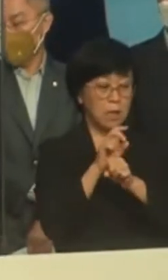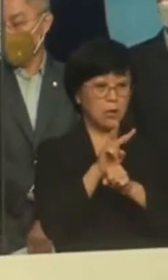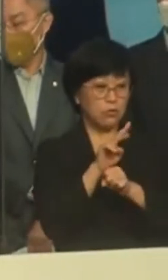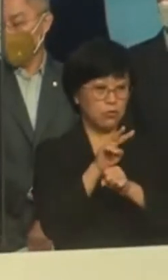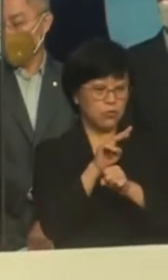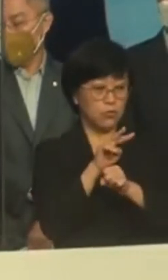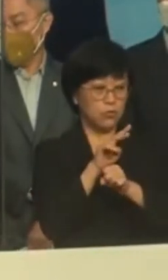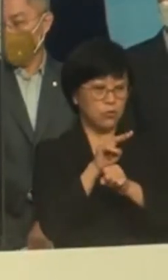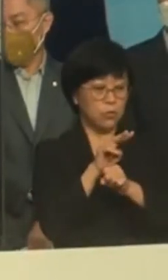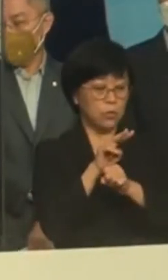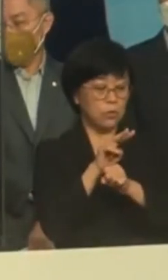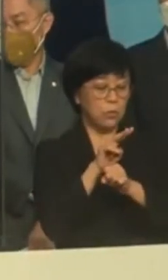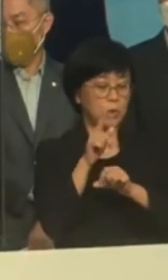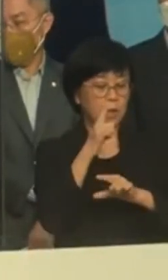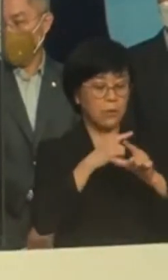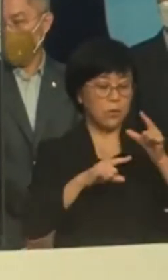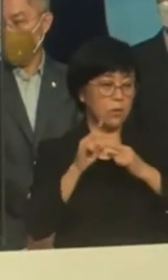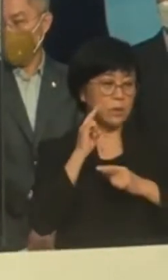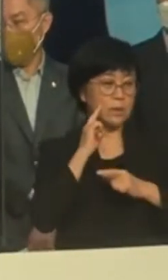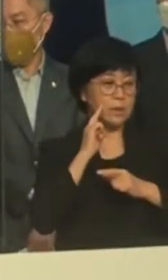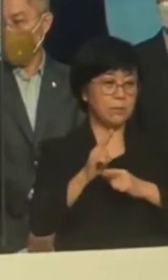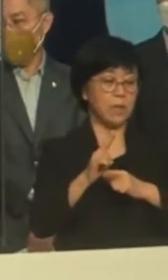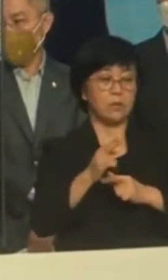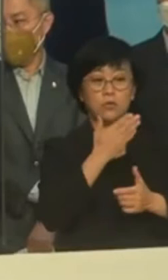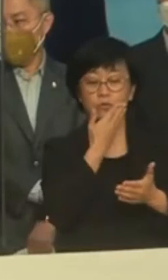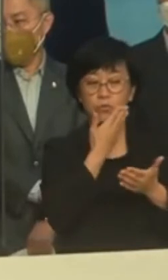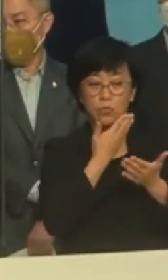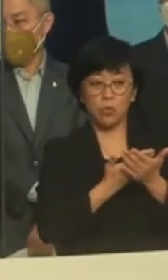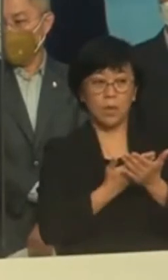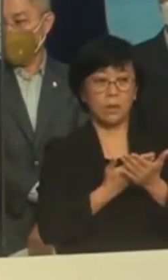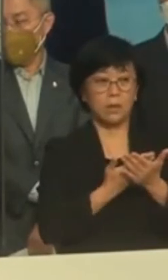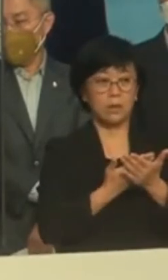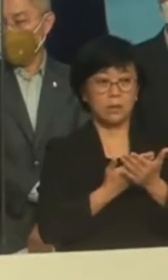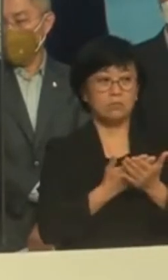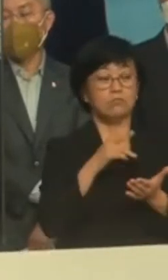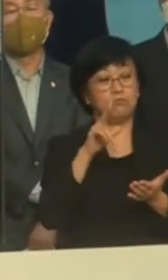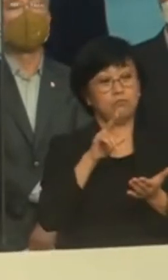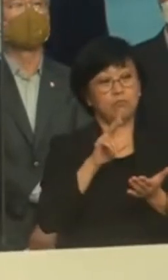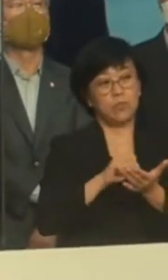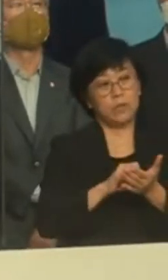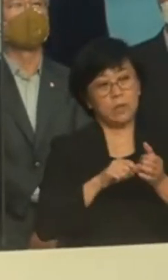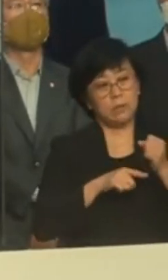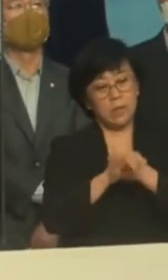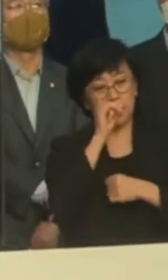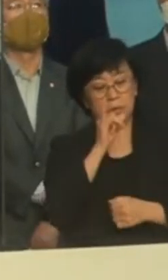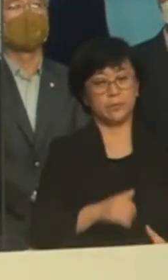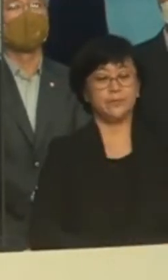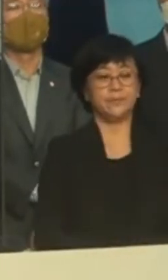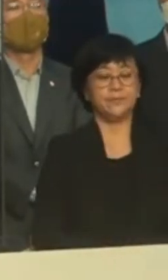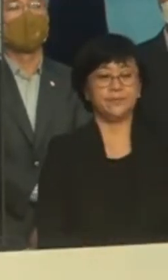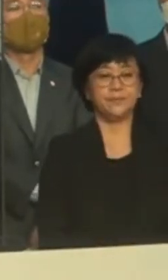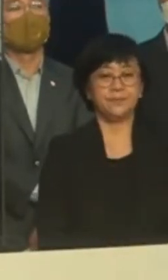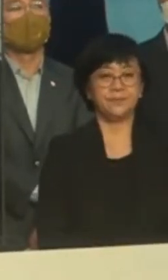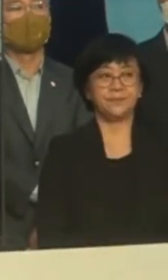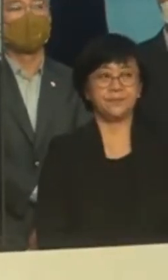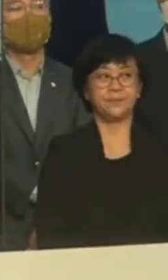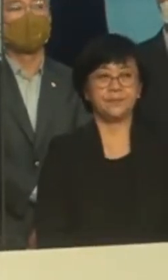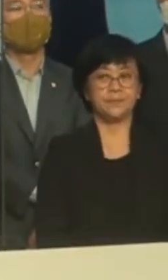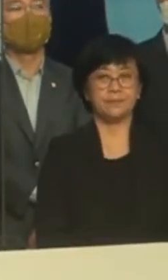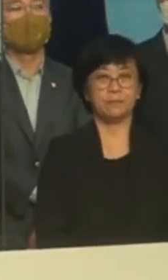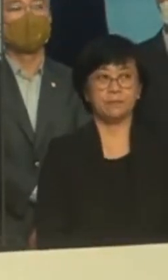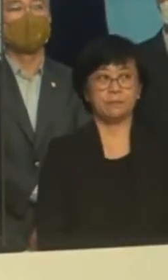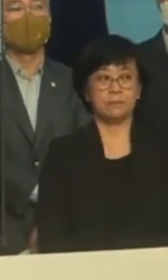이런 차원보다 훨씬 더 중요한 심각한 의미를 갖고 있는 사건입니다.